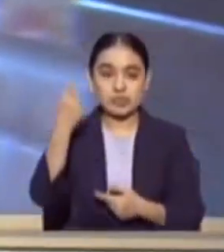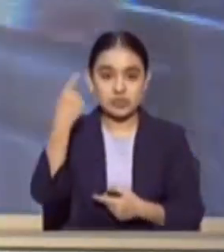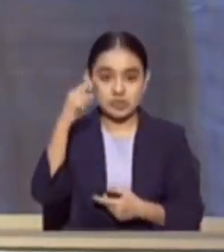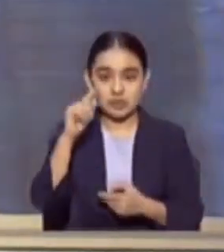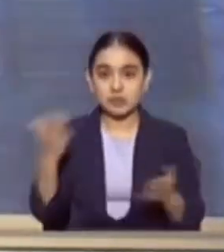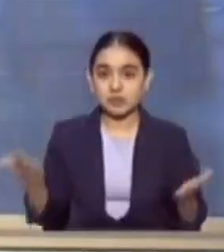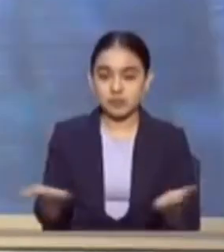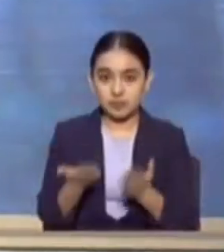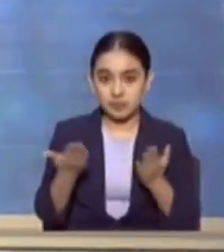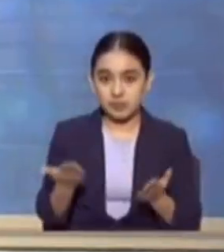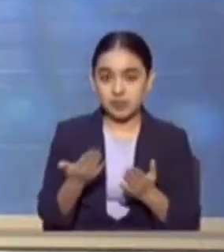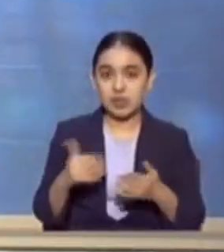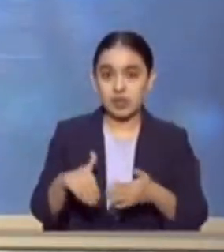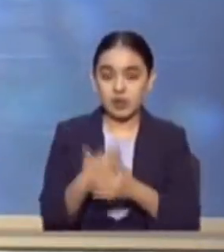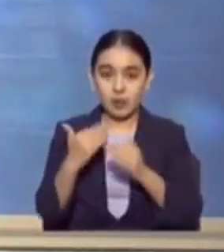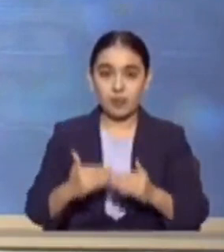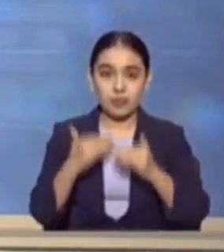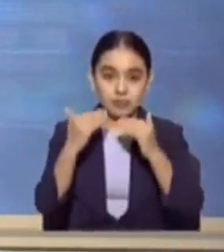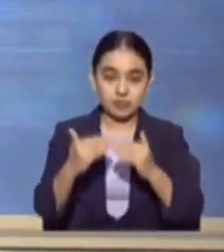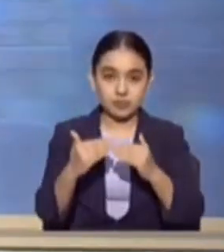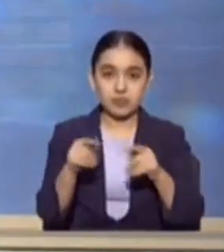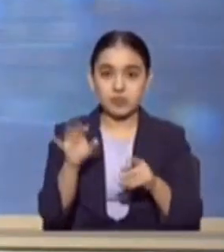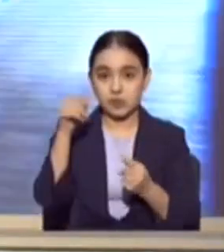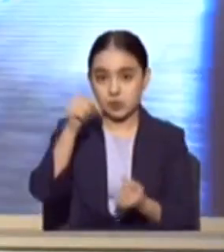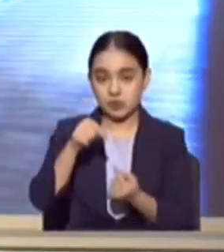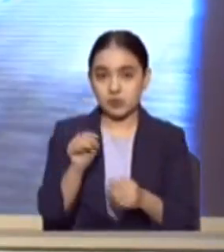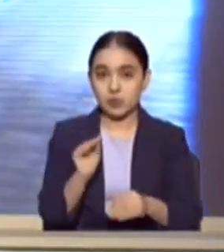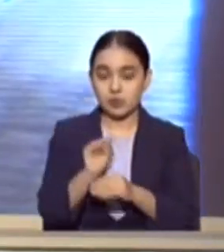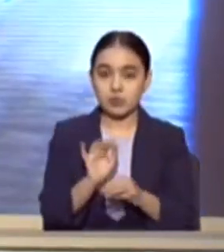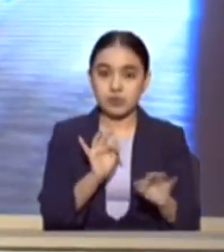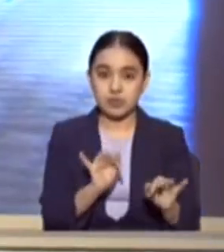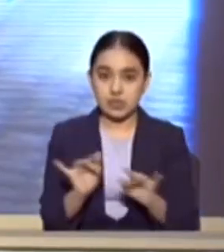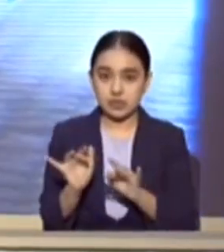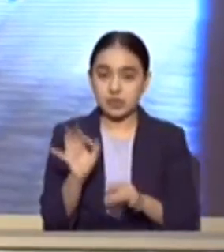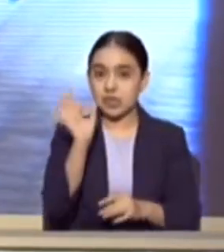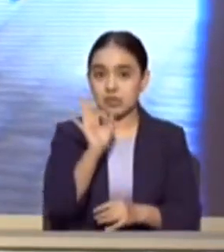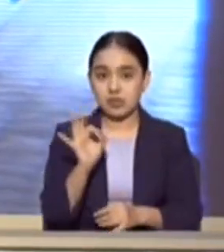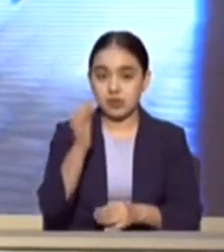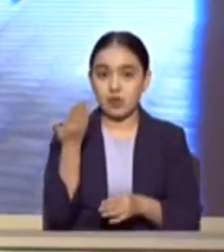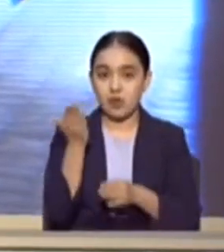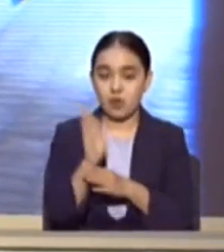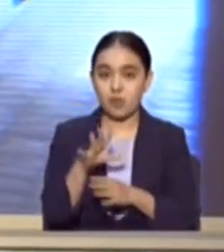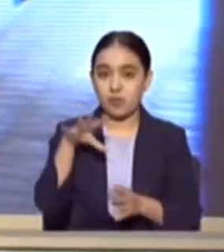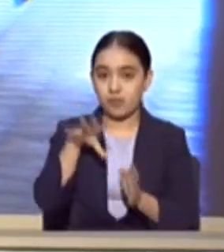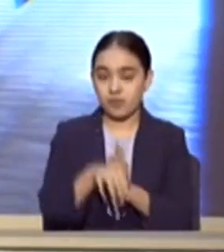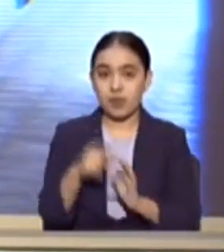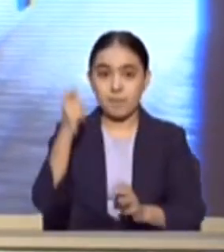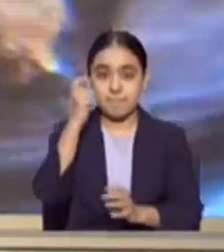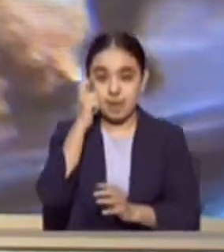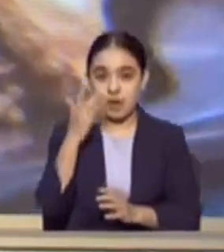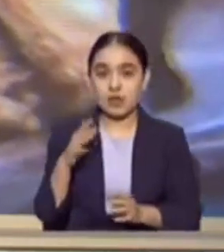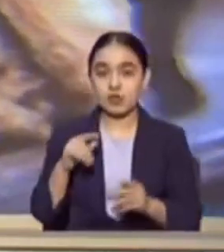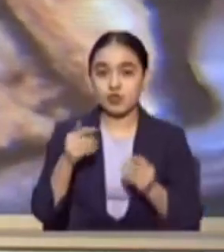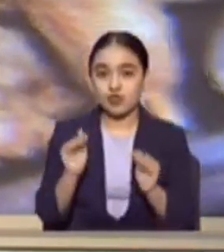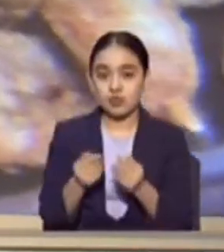tashabbuslarini qo'llab-quvvatlashni yangi bosqichga olib chiqishga doir qo'shimcha chora-tadbirlar to'g'risidagi qaroriga muvofiq mahallalarda